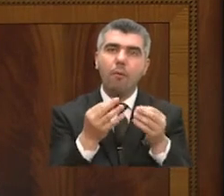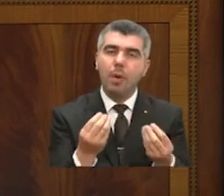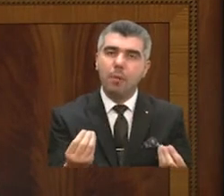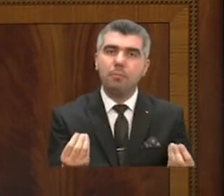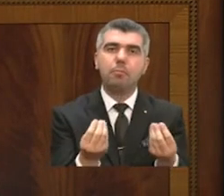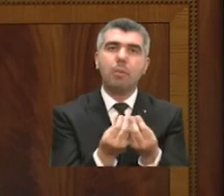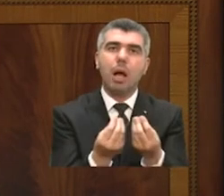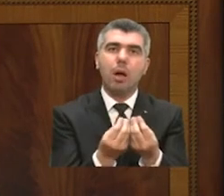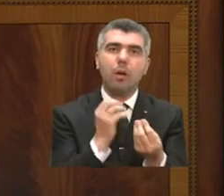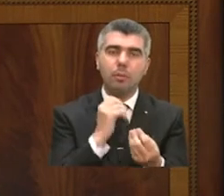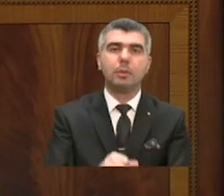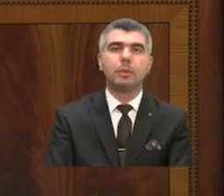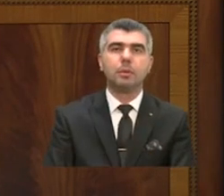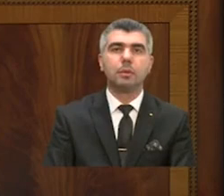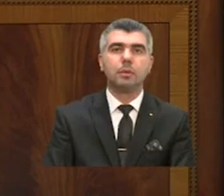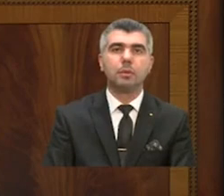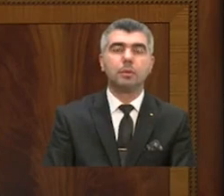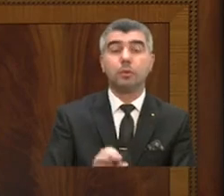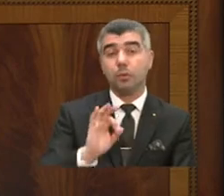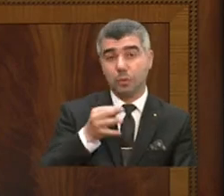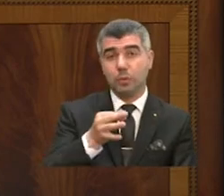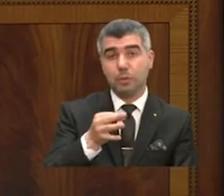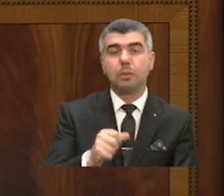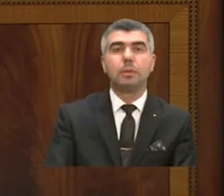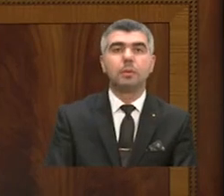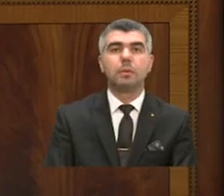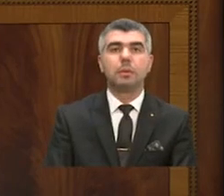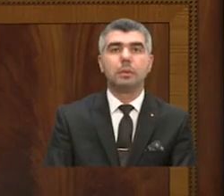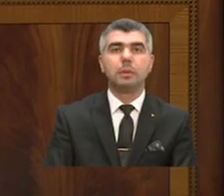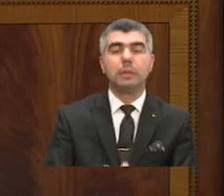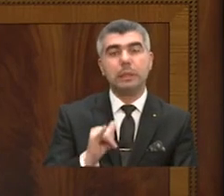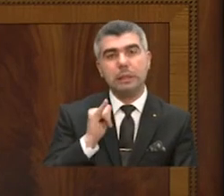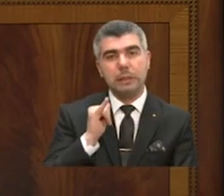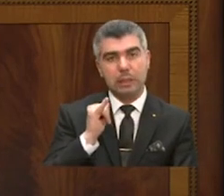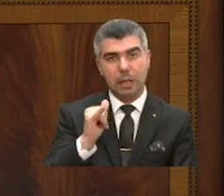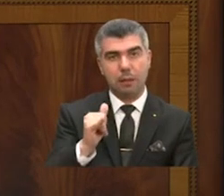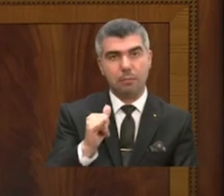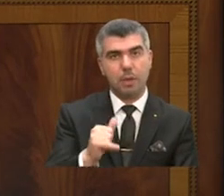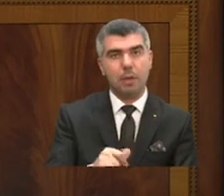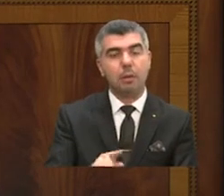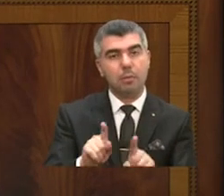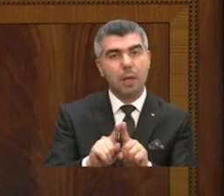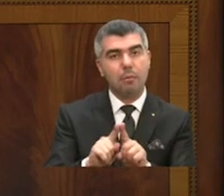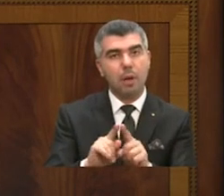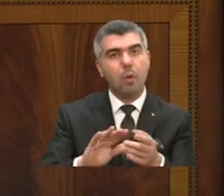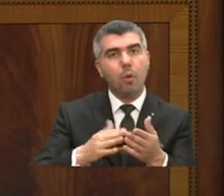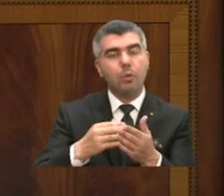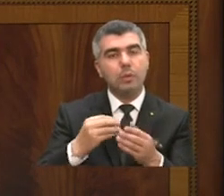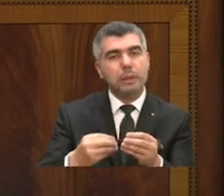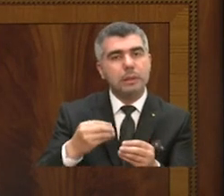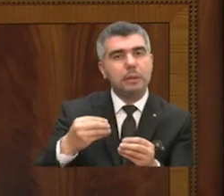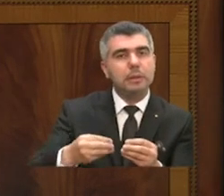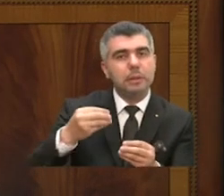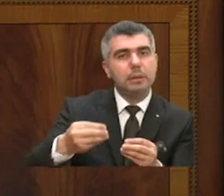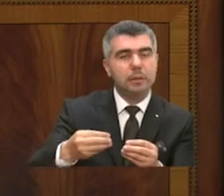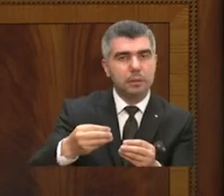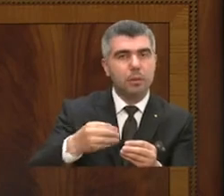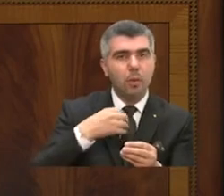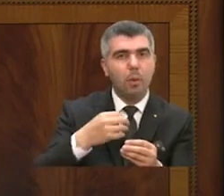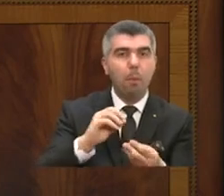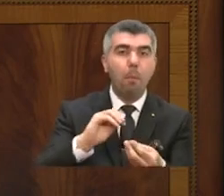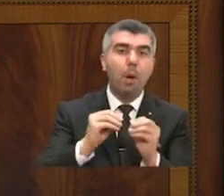بينها، وهو ما سيساهم ويساهم لا محالة في تجاوز أعطاب المنظومة